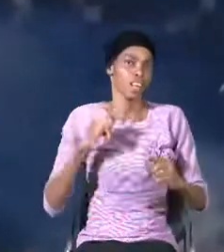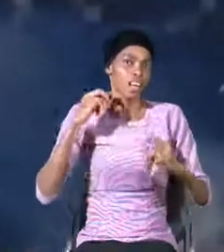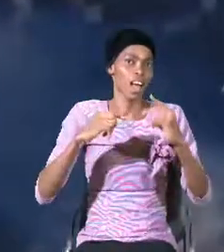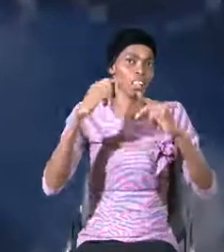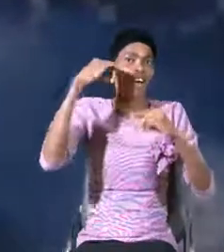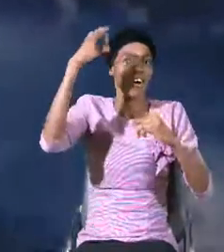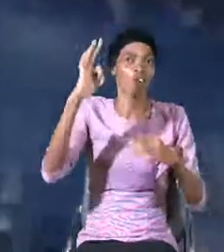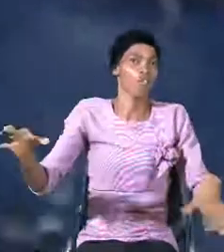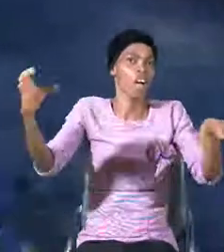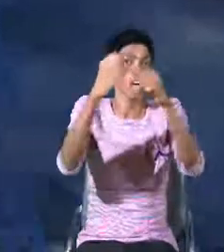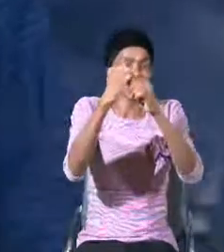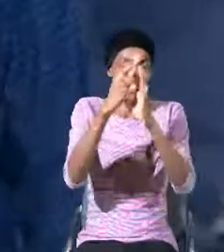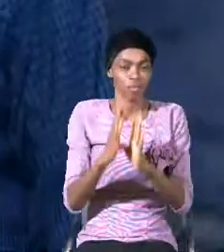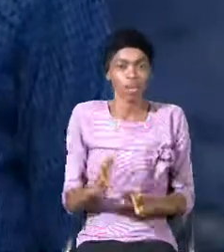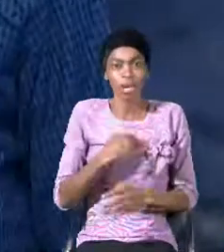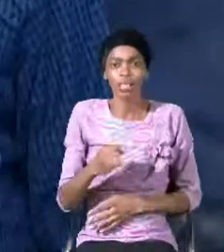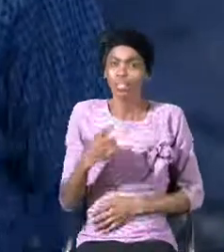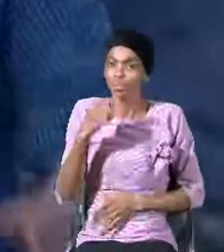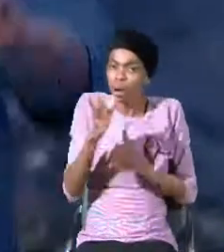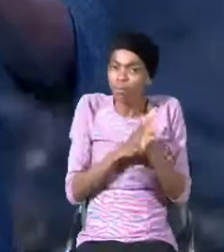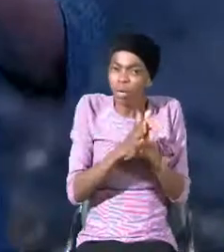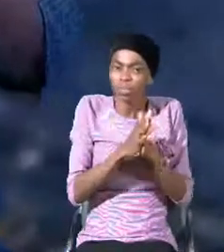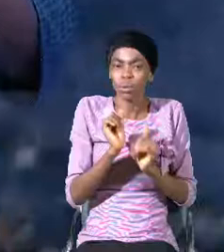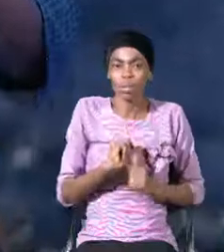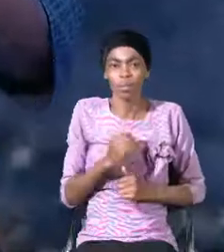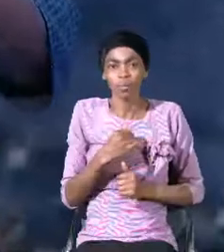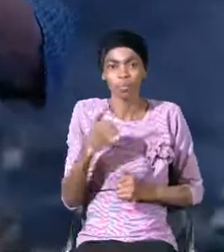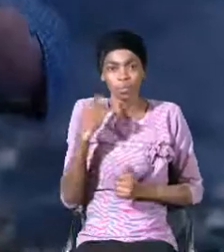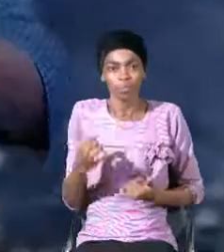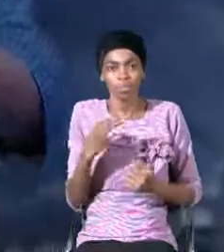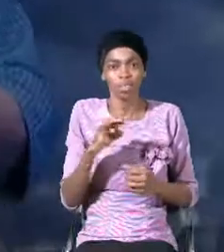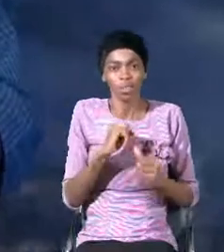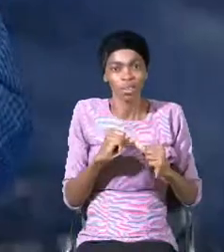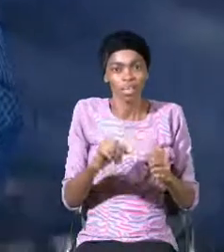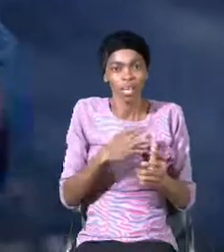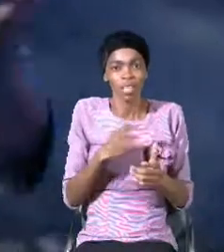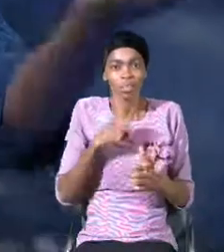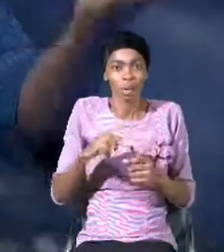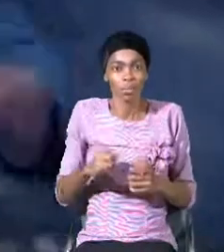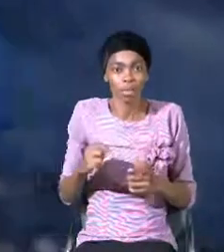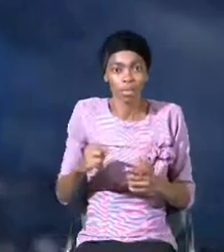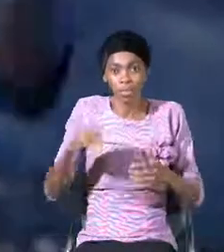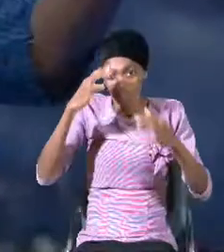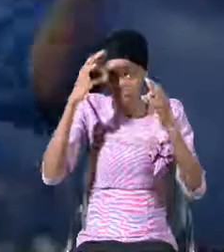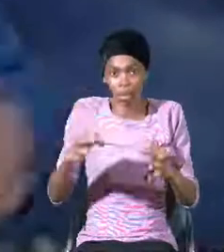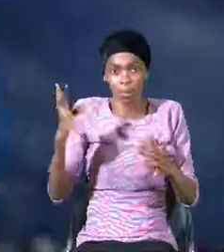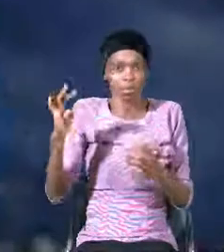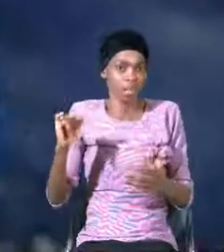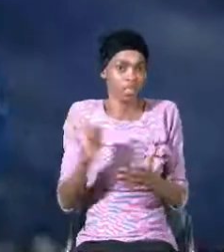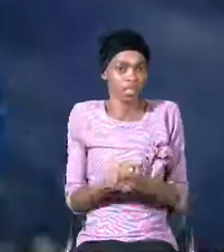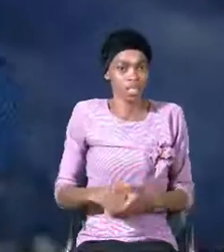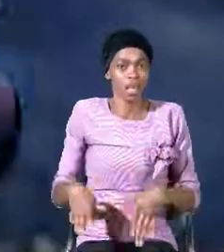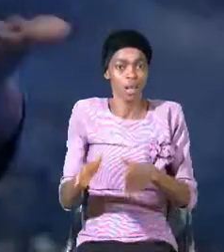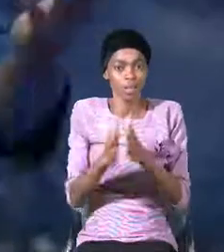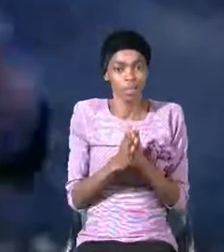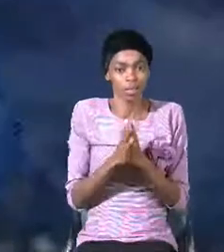gravir l'échelle de la réalisation. Et maintenant, tu es passionné et tu es dominé par cette passion. Les problèmes sont là,